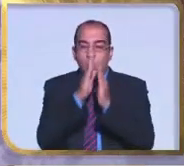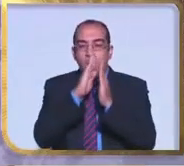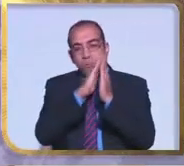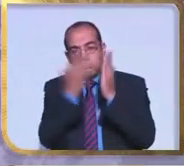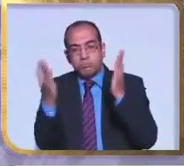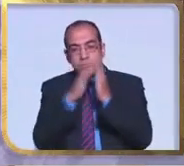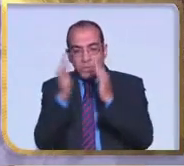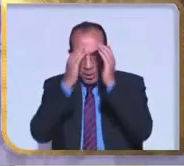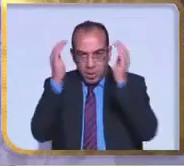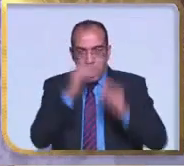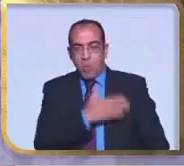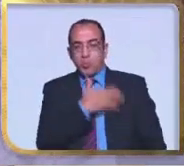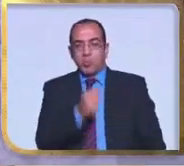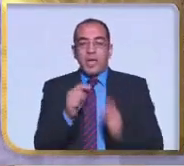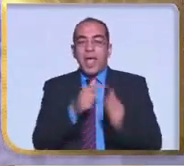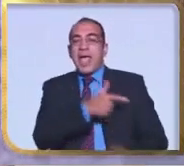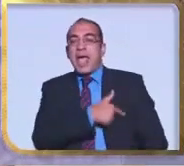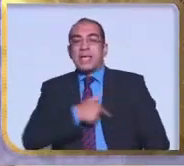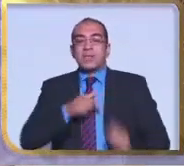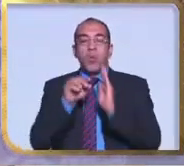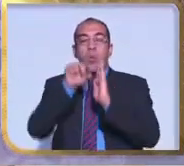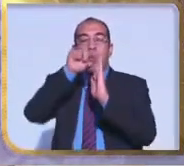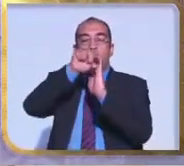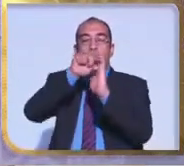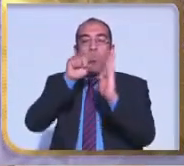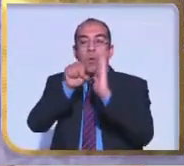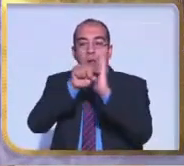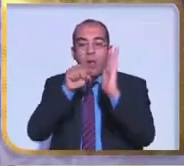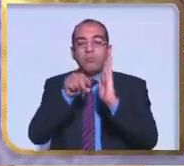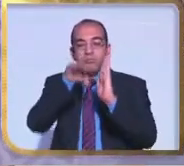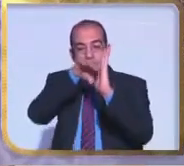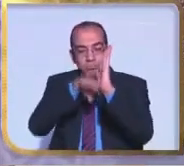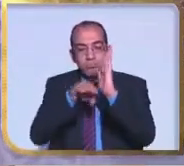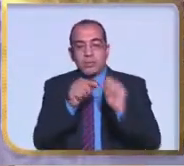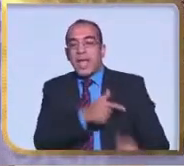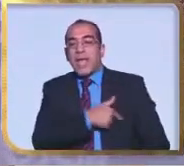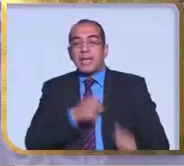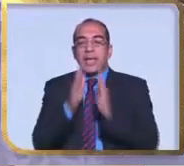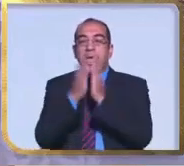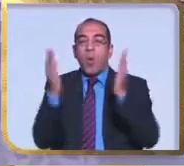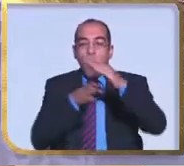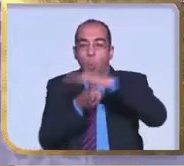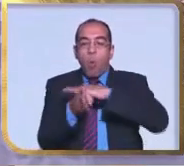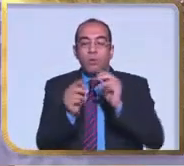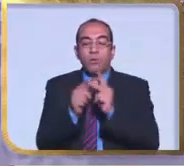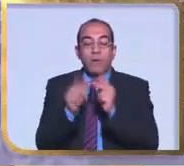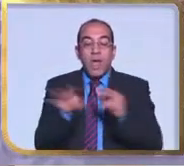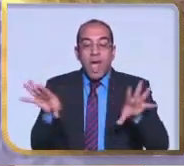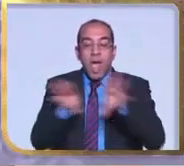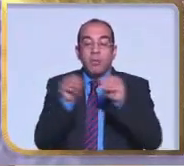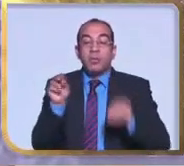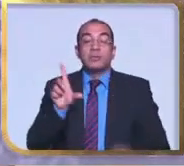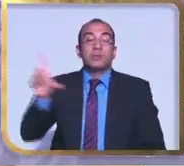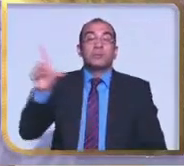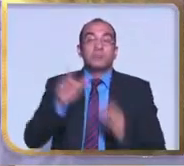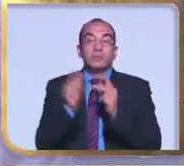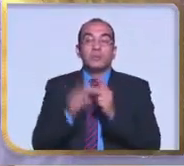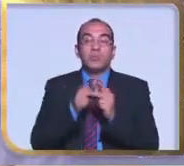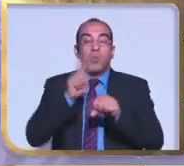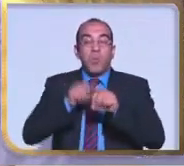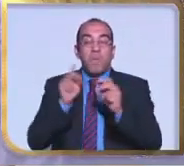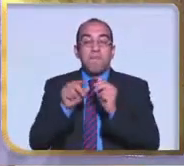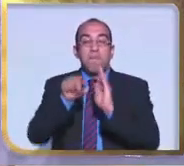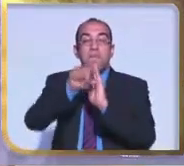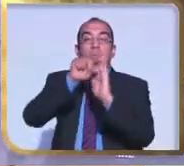كتاب الإيمان ونشوف أسماء الأبواب تحت هذا الكتاب داخل الجامع الصحيح، نجد مثلا